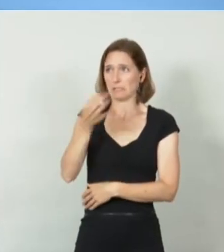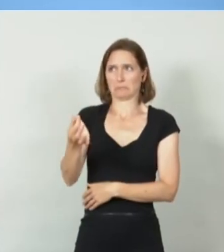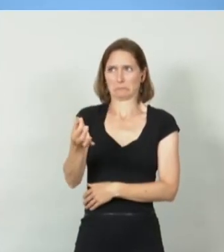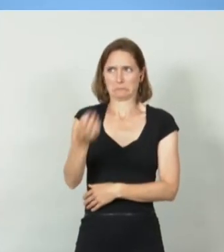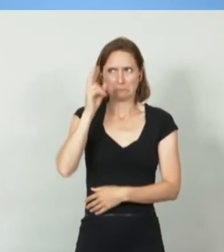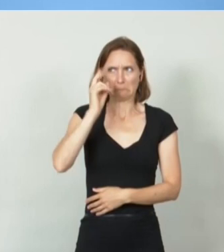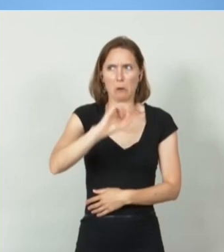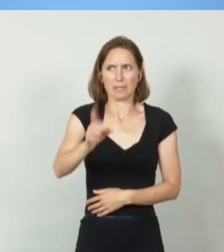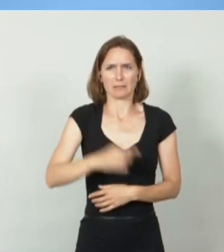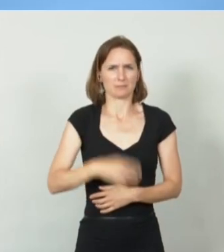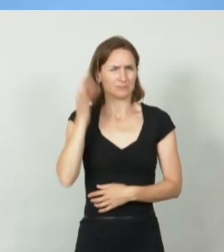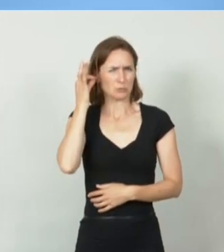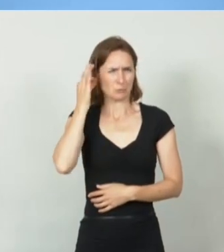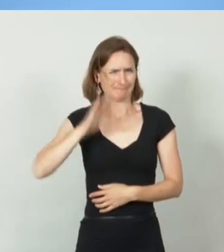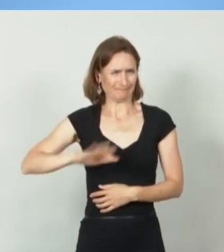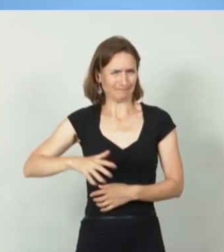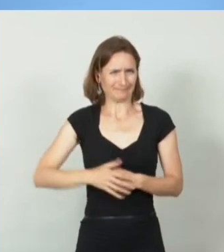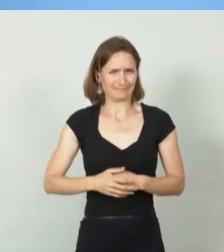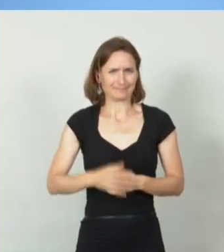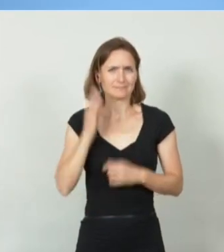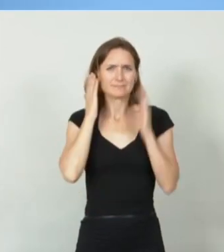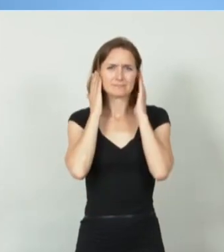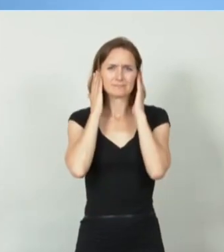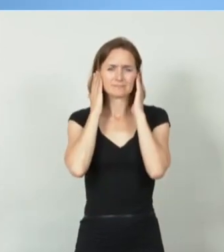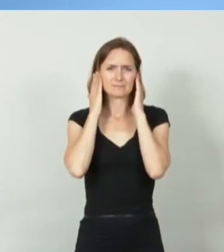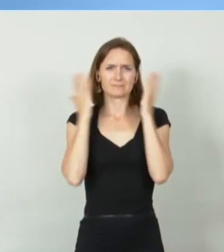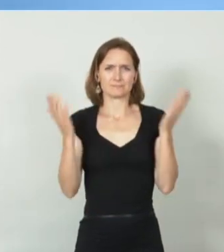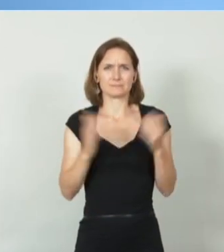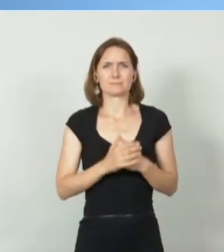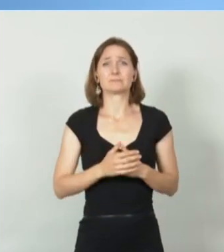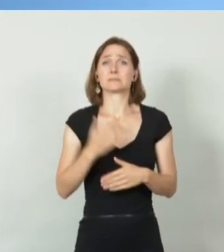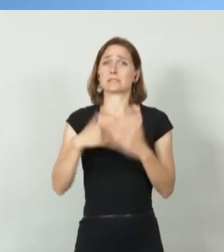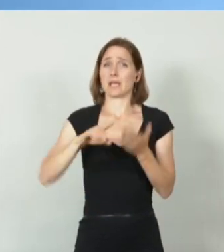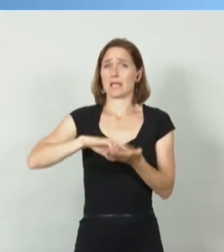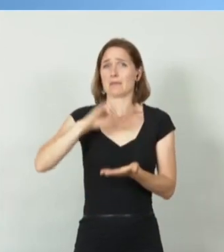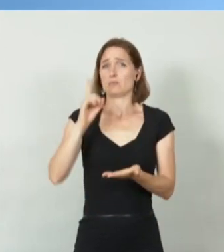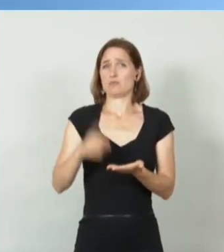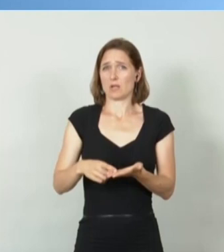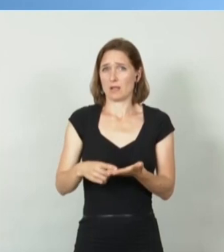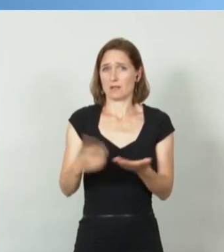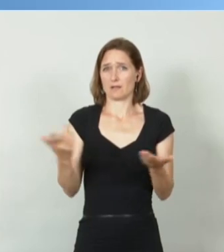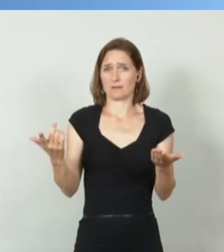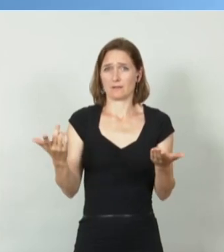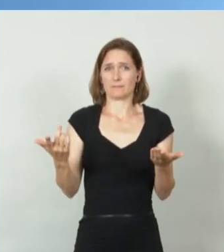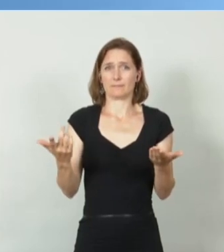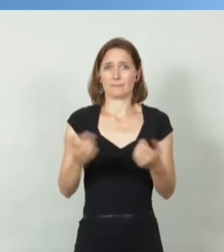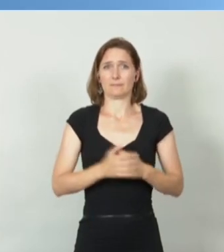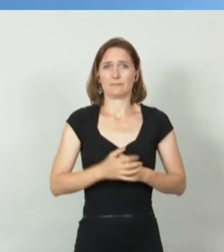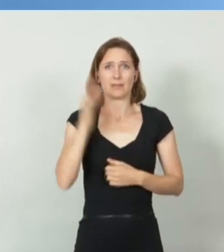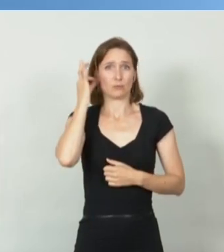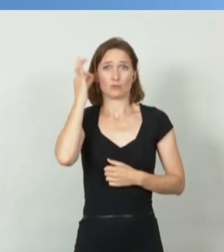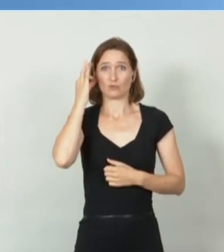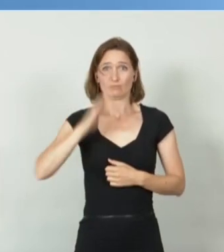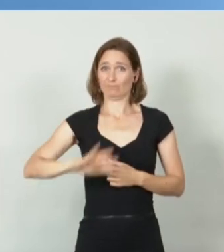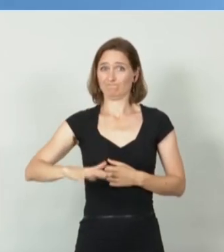aviez été dans votre budget laby métropole pour un monde 17 nous